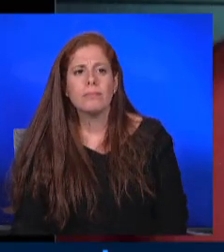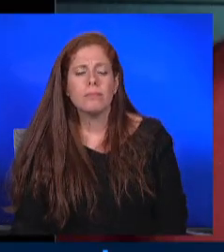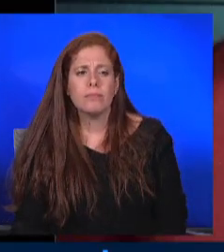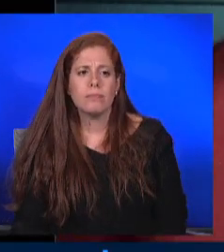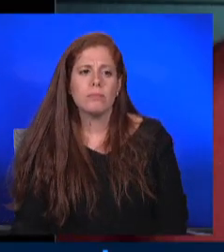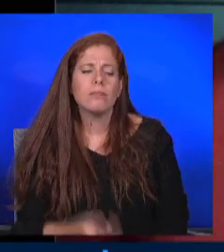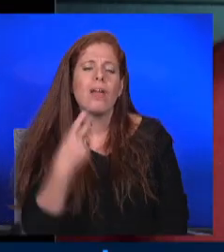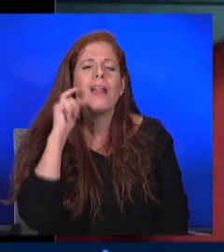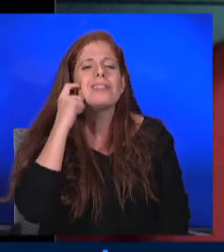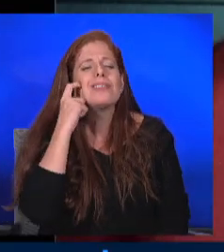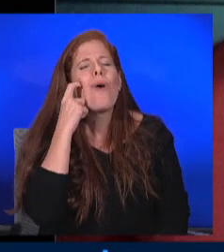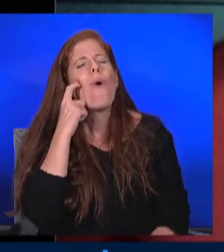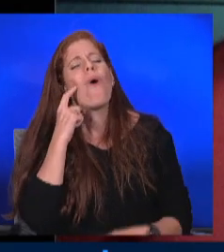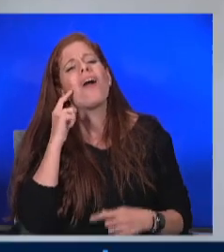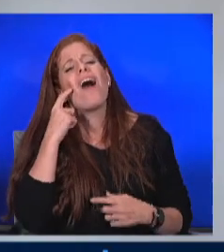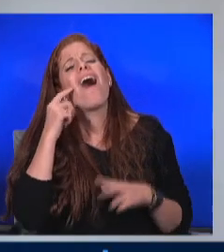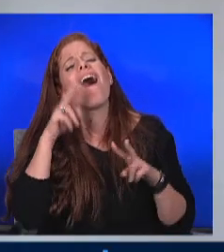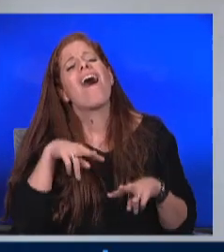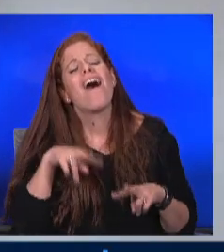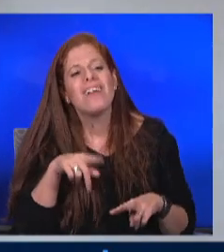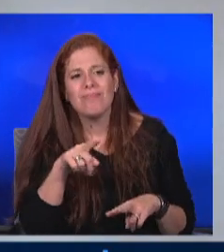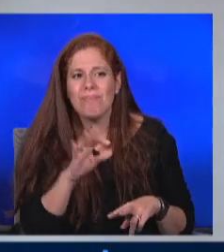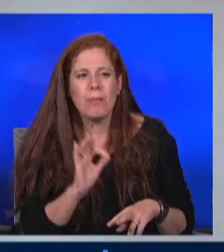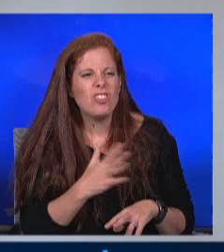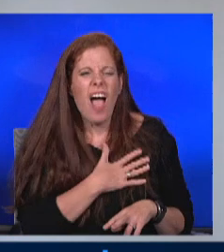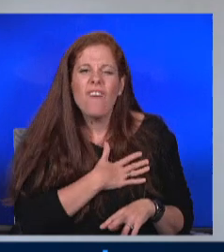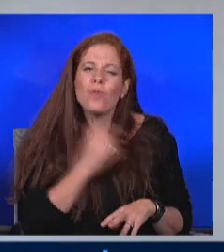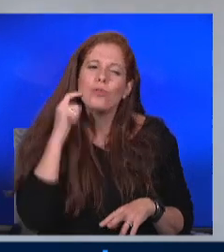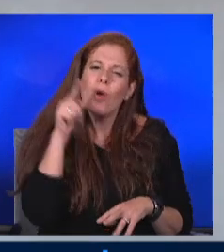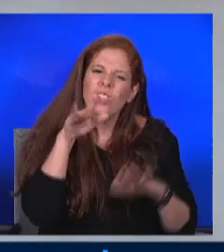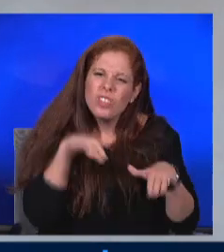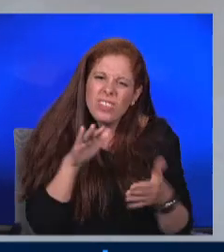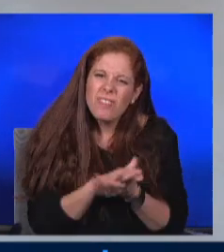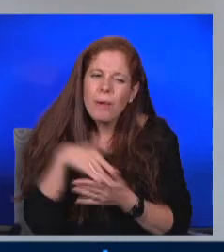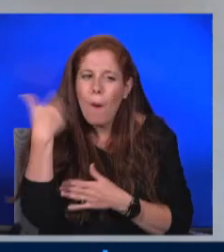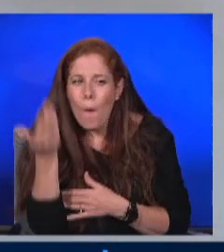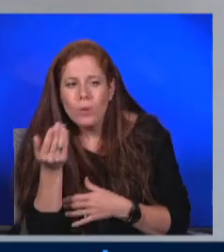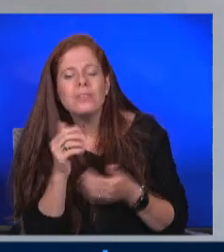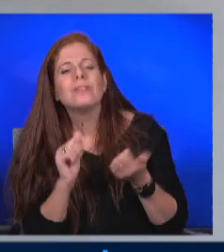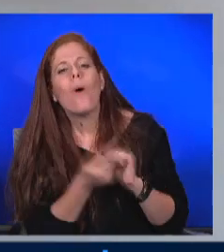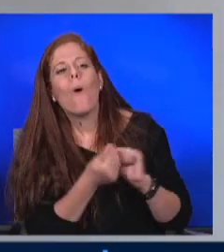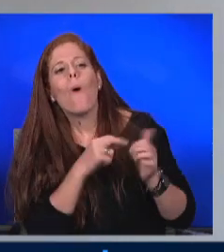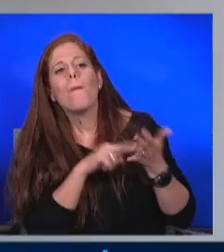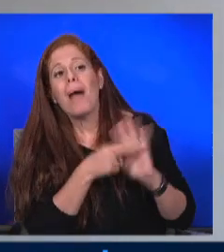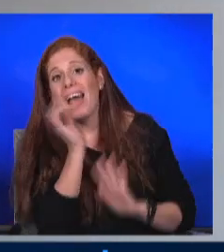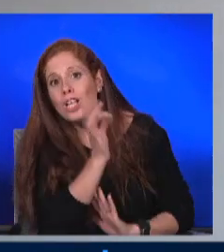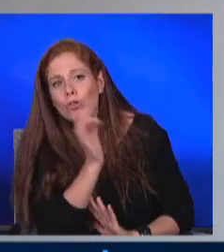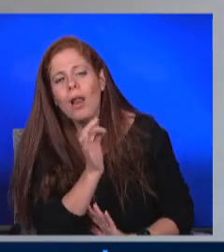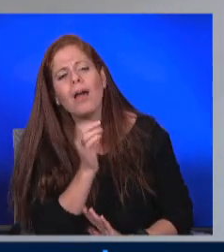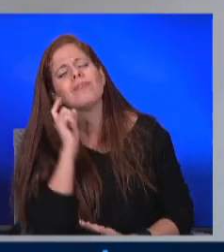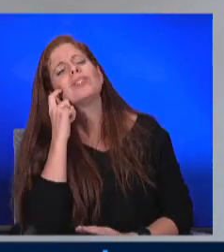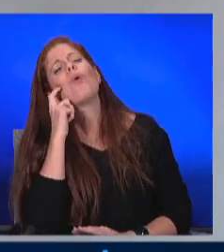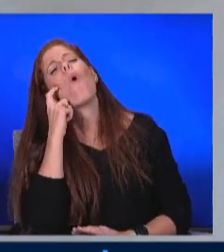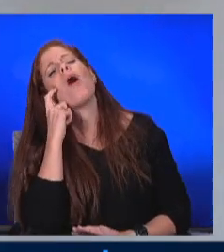היה לה צחוק מתגלגל, אנחנו תמיד אהבנו לשמוע אותה, יושבת עם חברים בחוץ או בחדר שלה,